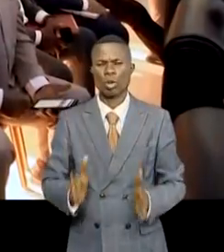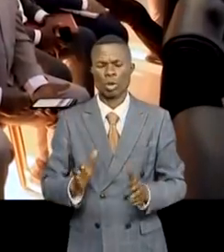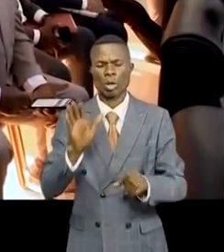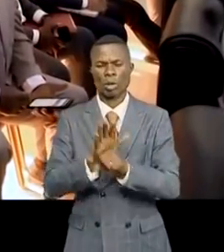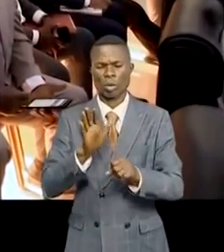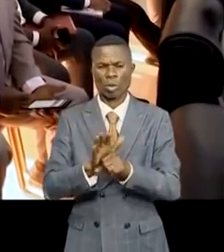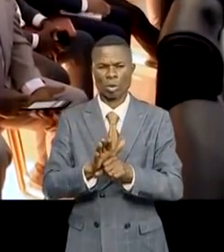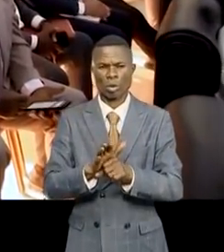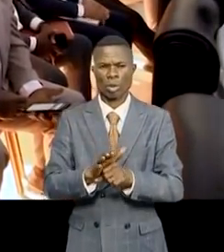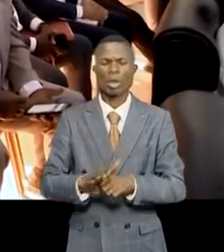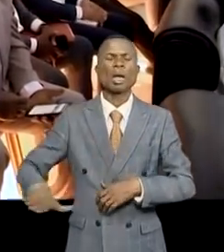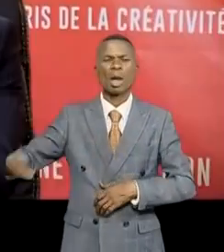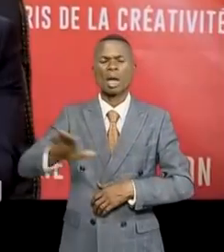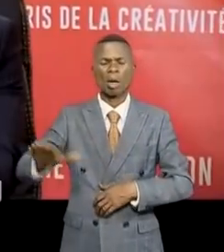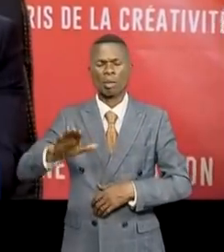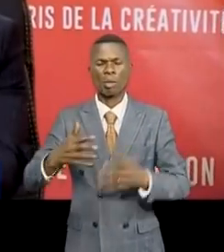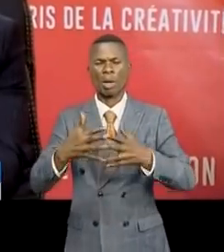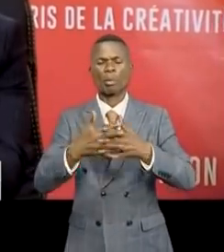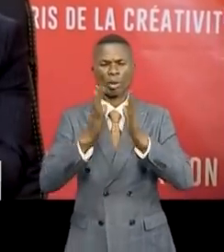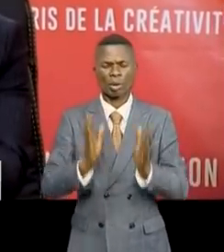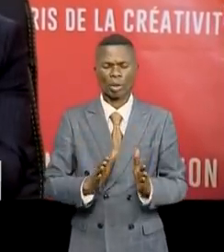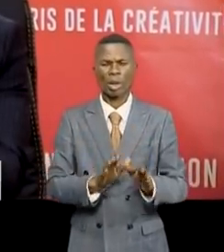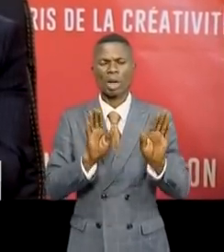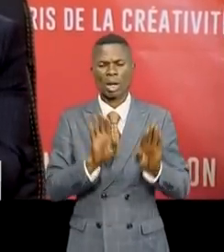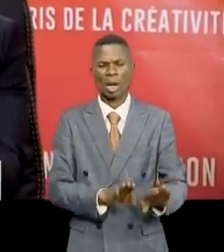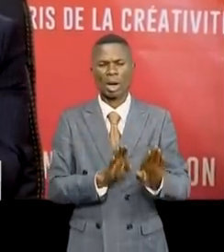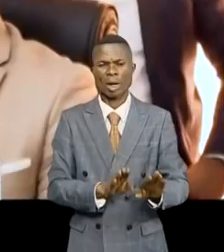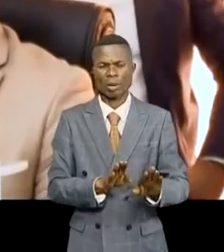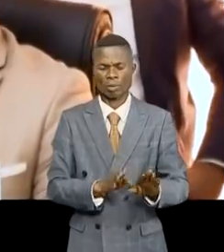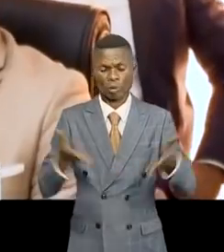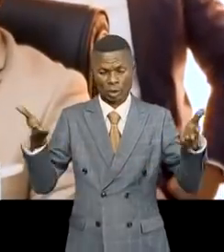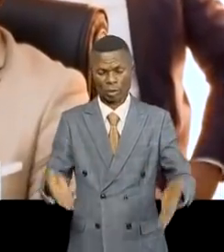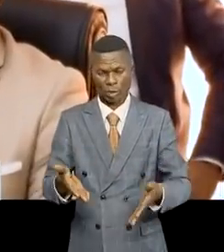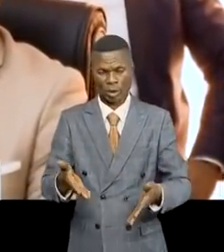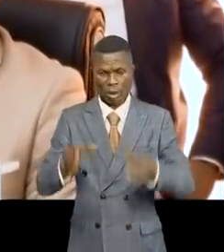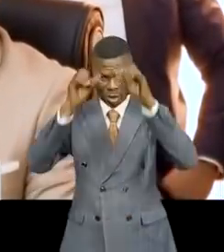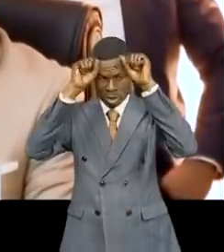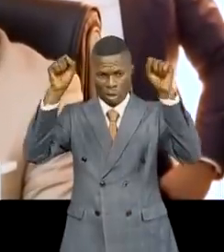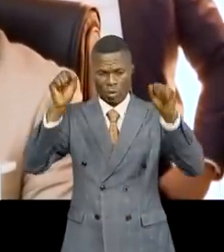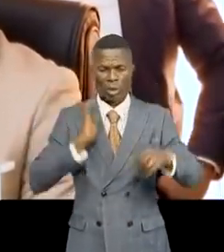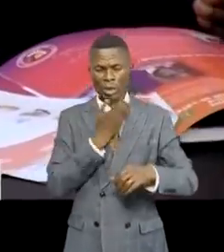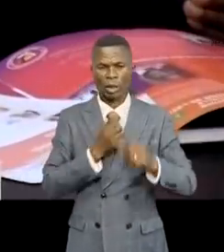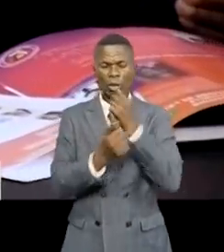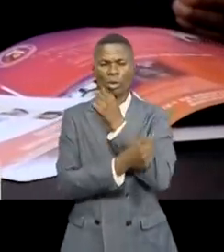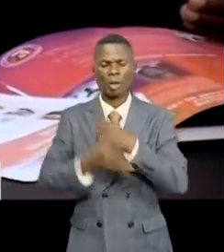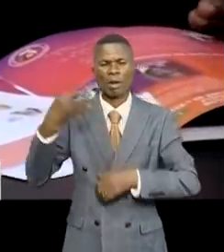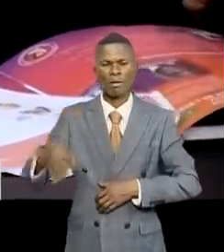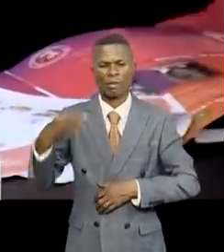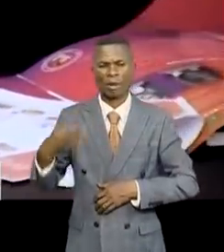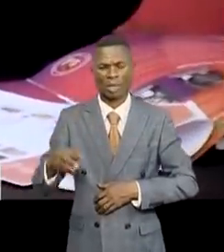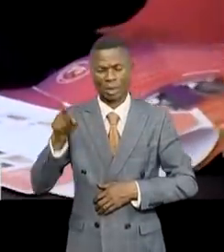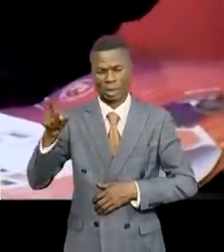de pavillons de pays partenaires sont attendus. Également, la présence du président de la République française, Emmanuel